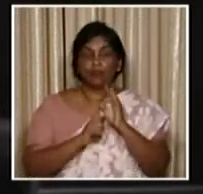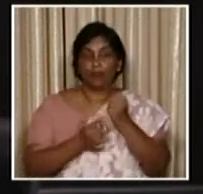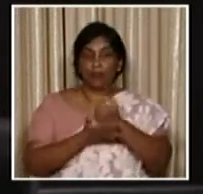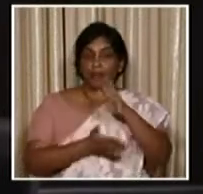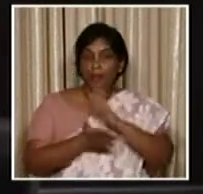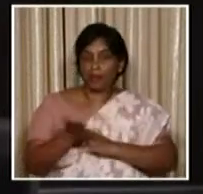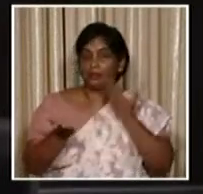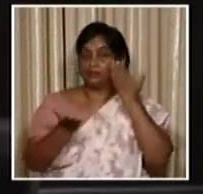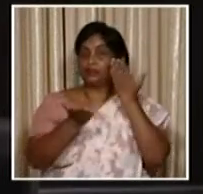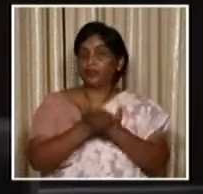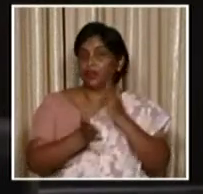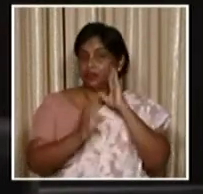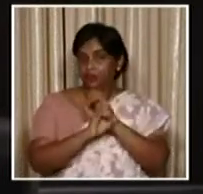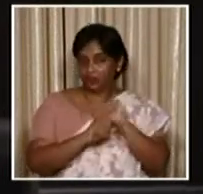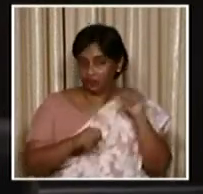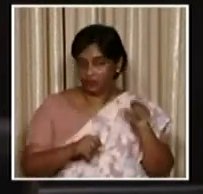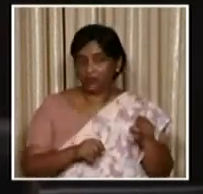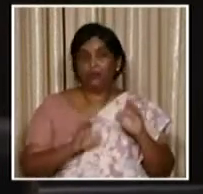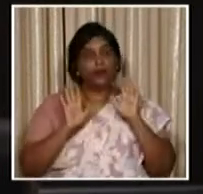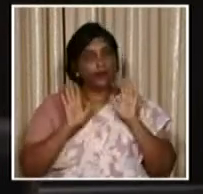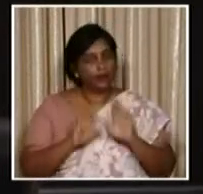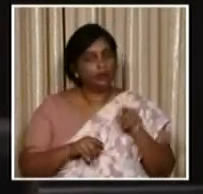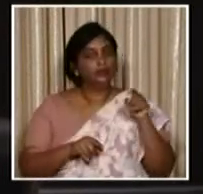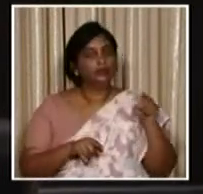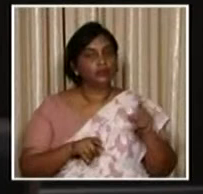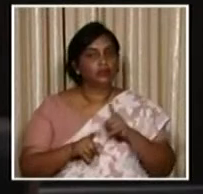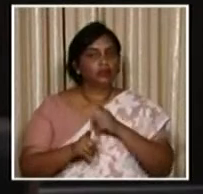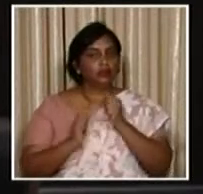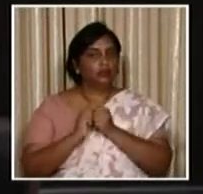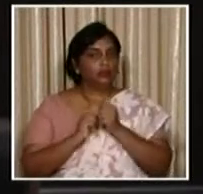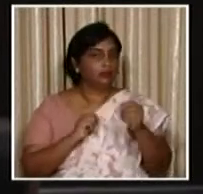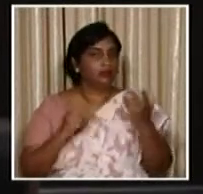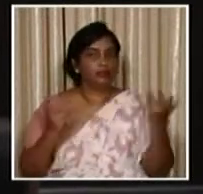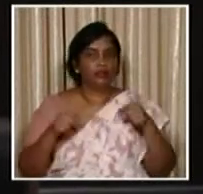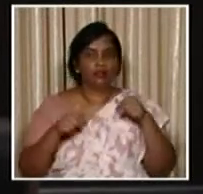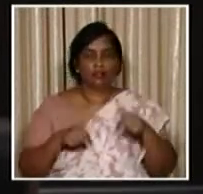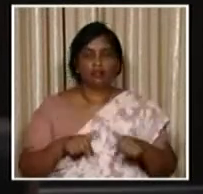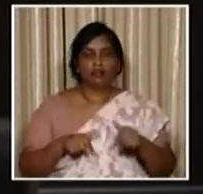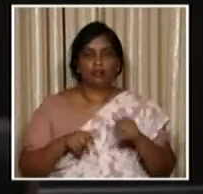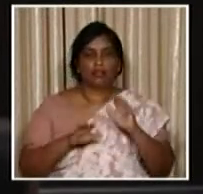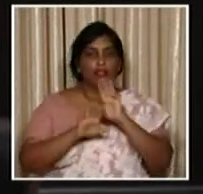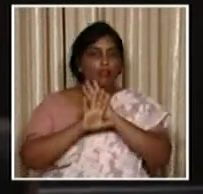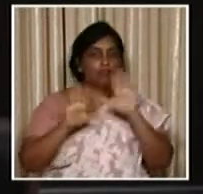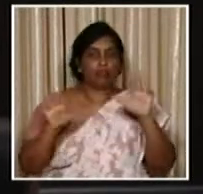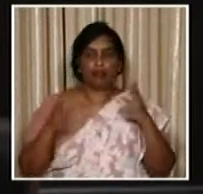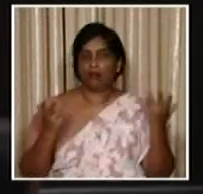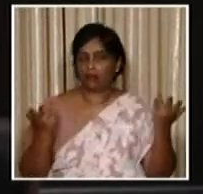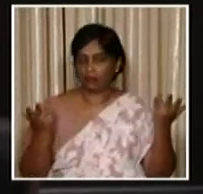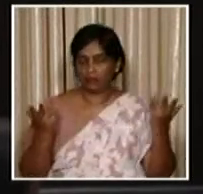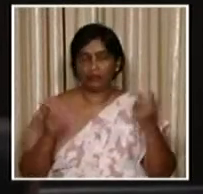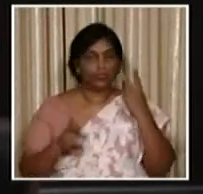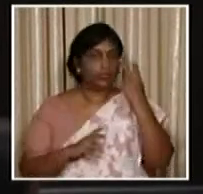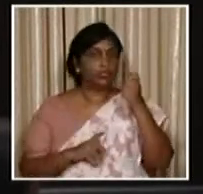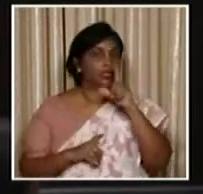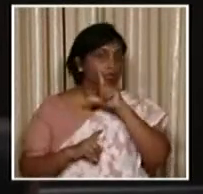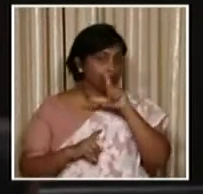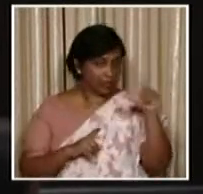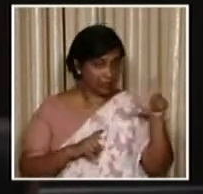ලිඛිත වේවපු පණිවිඩය හැබැයි ඒවට කටයුතු කෙරෙන්නේ නැහැ තාම 19ට ඇවිල්ලා නැහැ